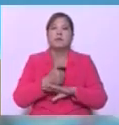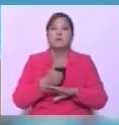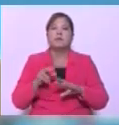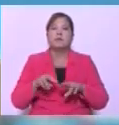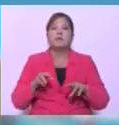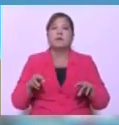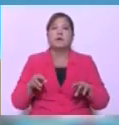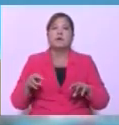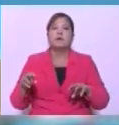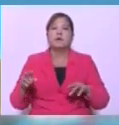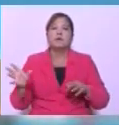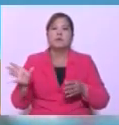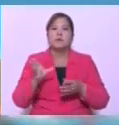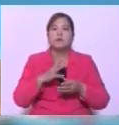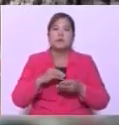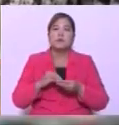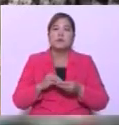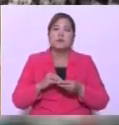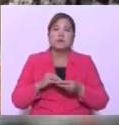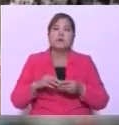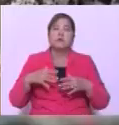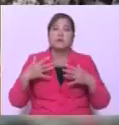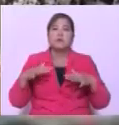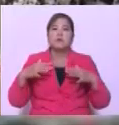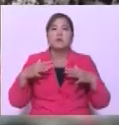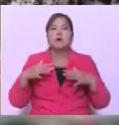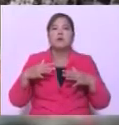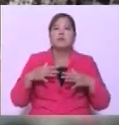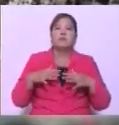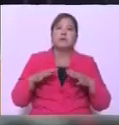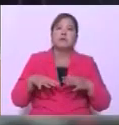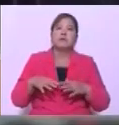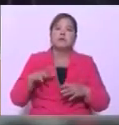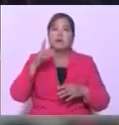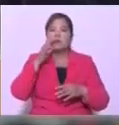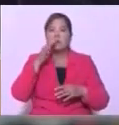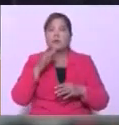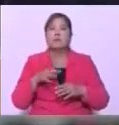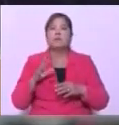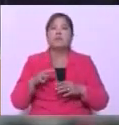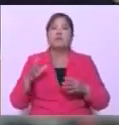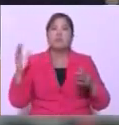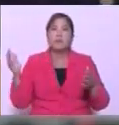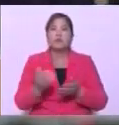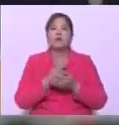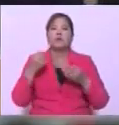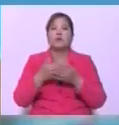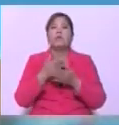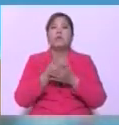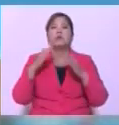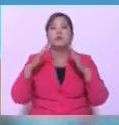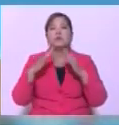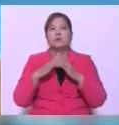смогли преодолеть все последствия. Во всяком случае, пострадавшие во время паводков получили новое жилье, причем